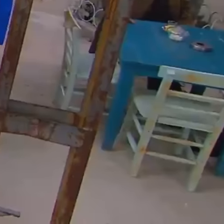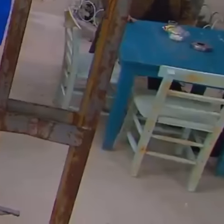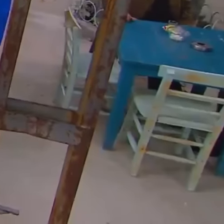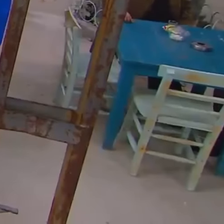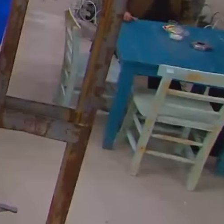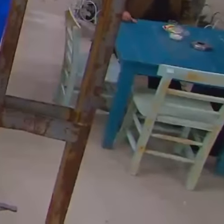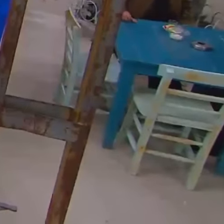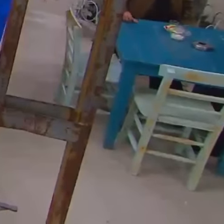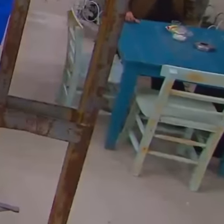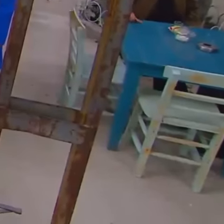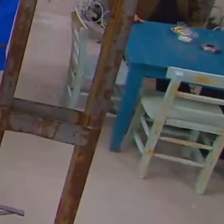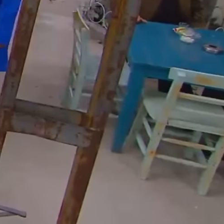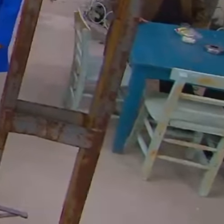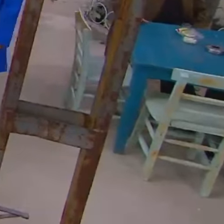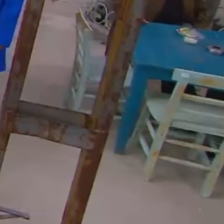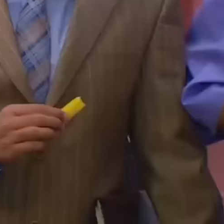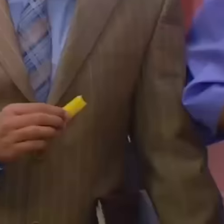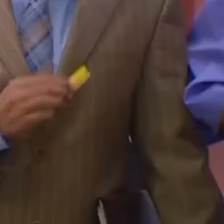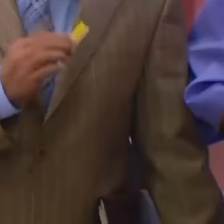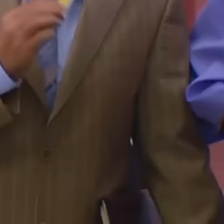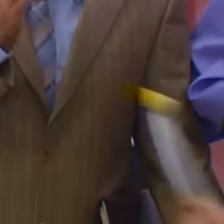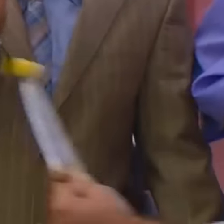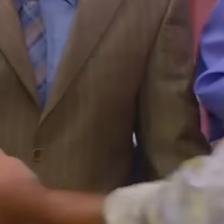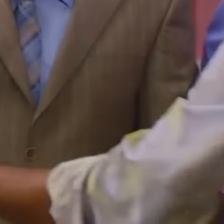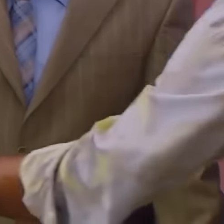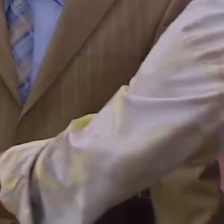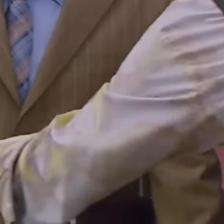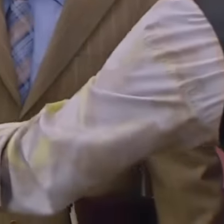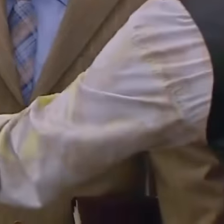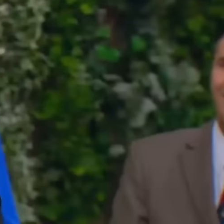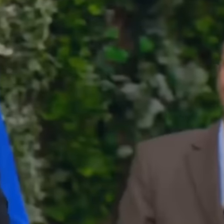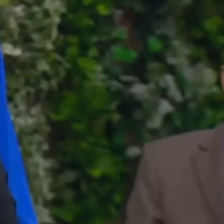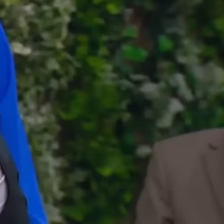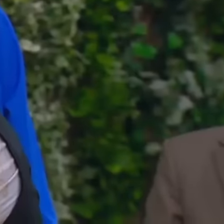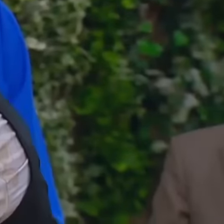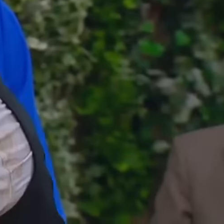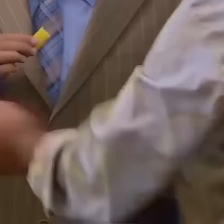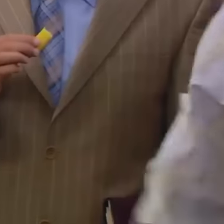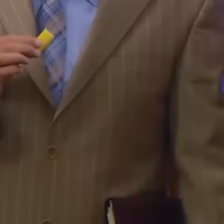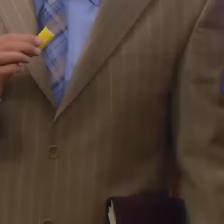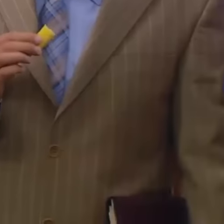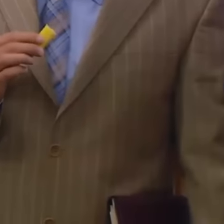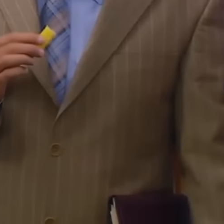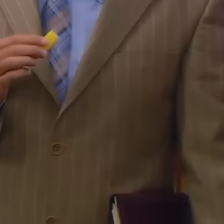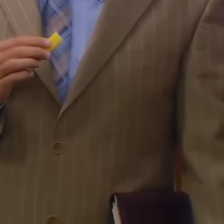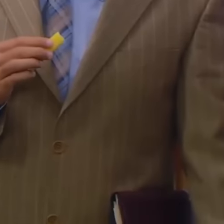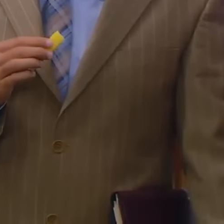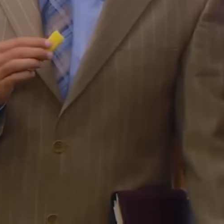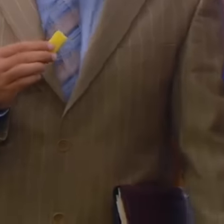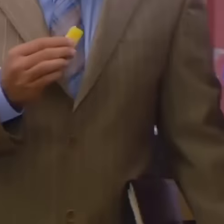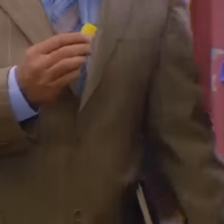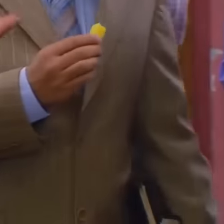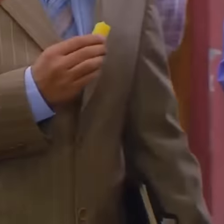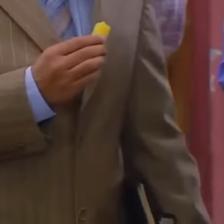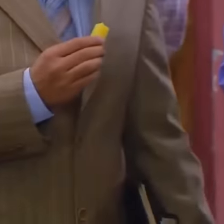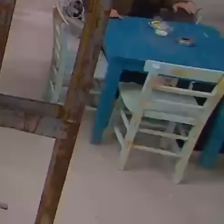avucunu alıp düelloya başladı. Avuçları çay beçire oynar gibi açık. Pastanenin önünde kaldırımda izleyen üç adam hallerinden